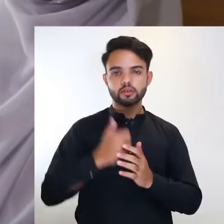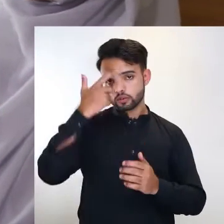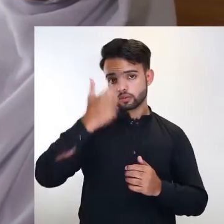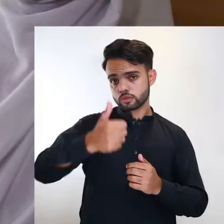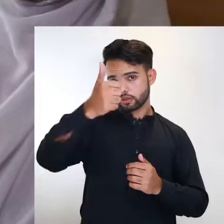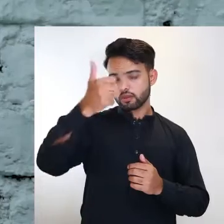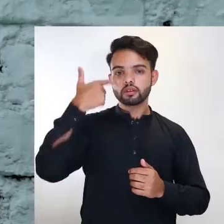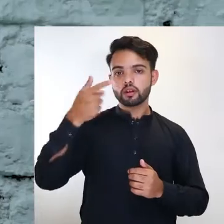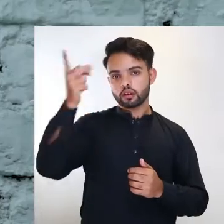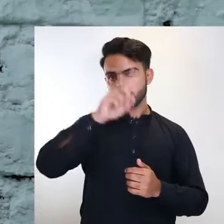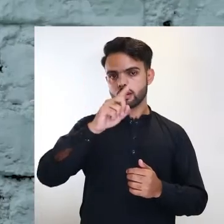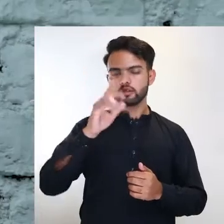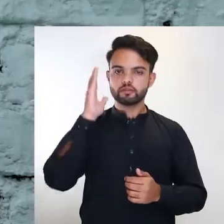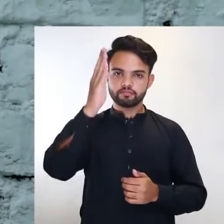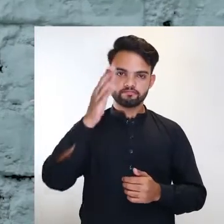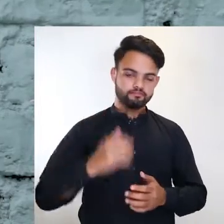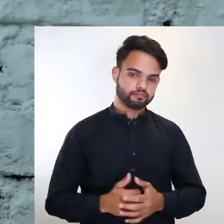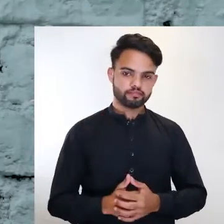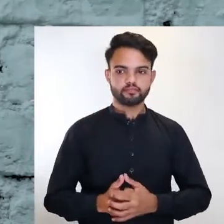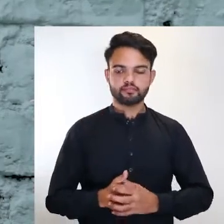इंशाल्लाह फिर कल सरगर्मी करेंगे।